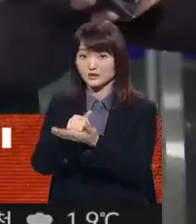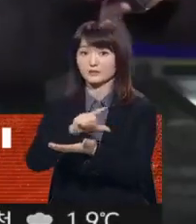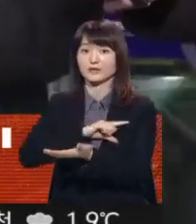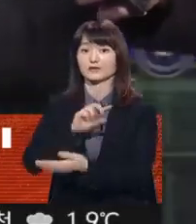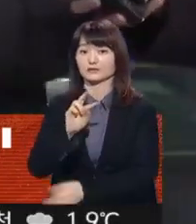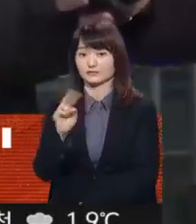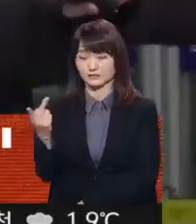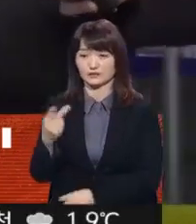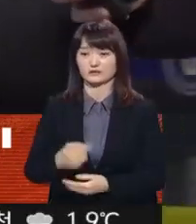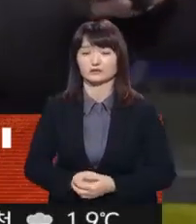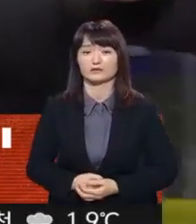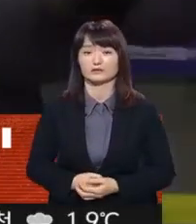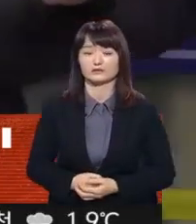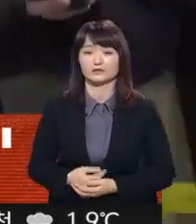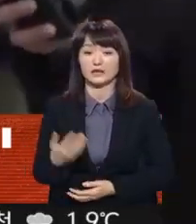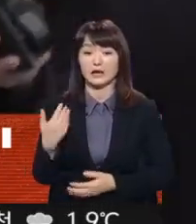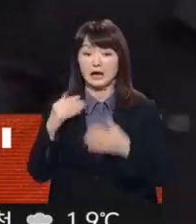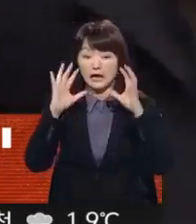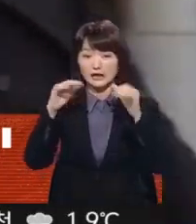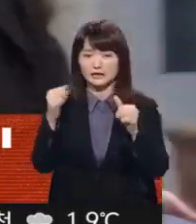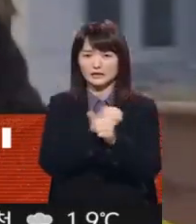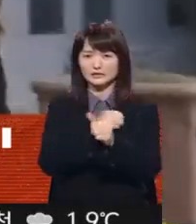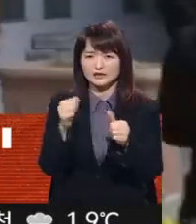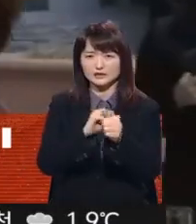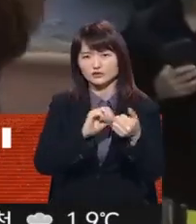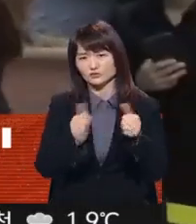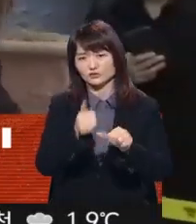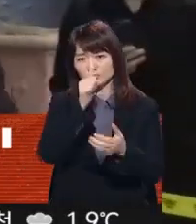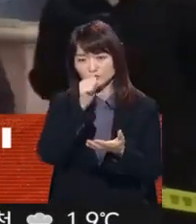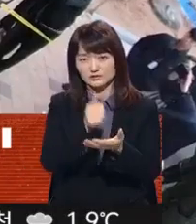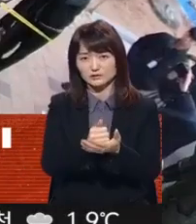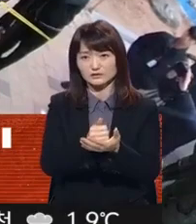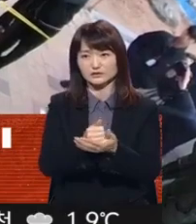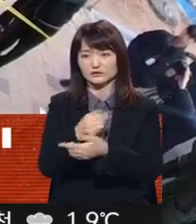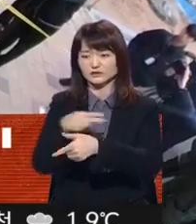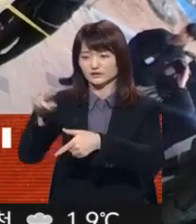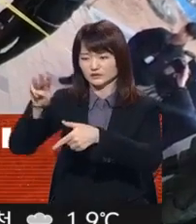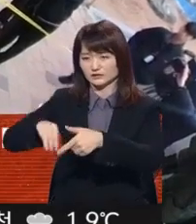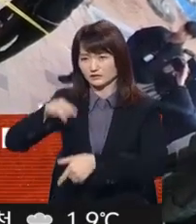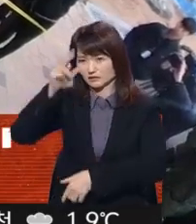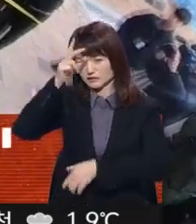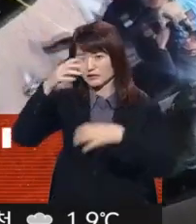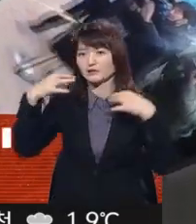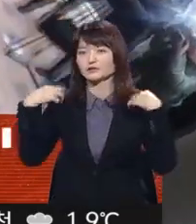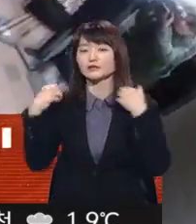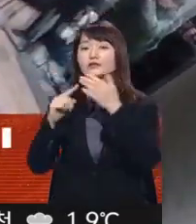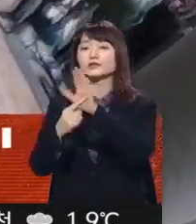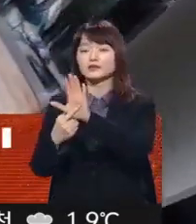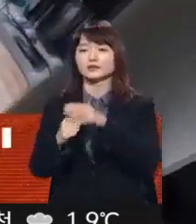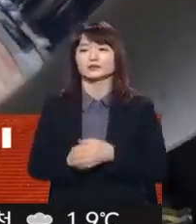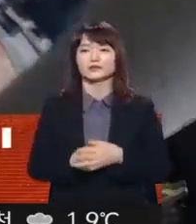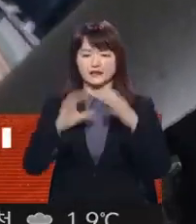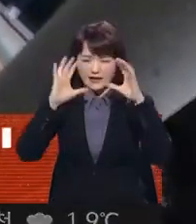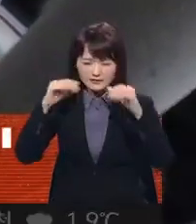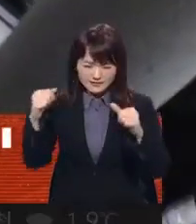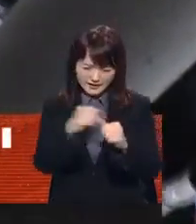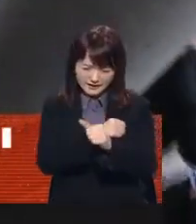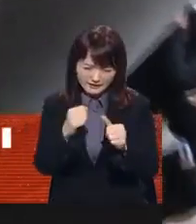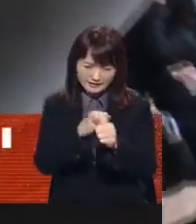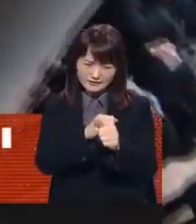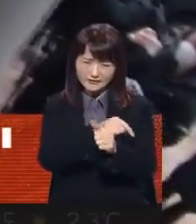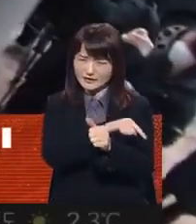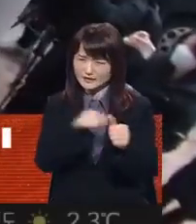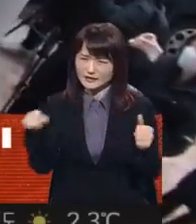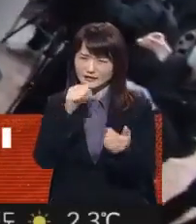바뀌었다고요? 네, 계모는 앞서 이 아동학대치사 혐의를 받았었는데요. 오늘 인천경찰청이 이 죄명을 아동학대 사례로 변경해서